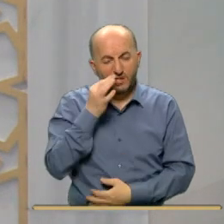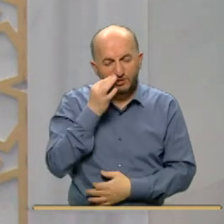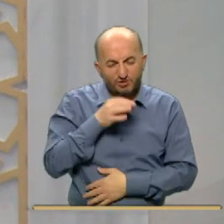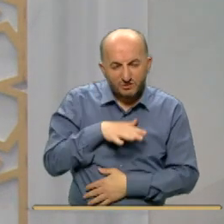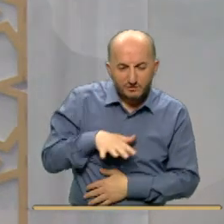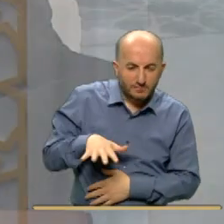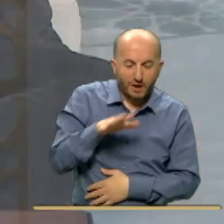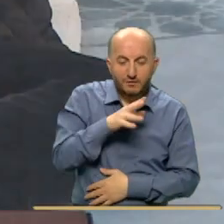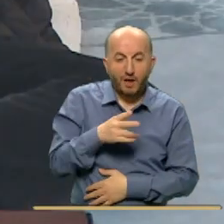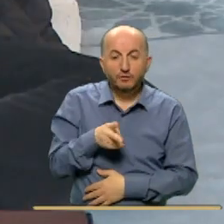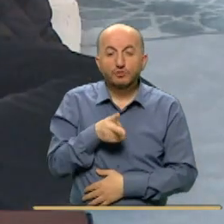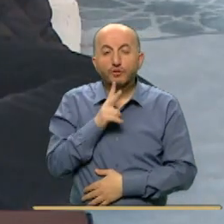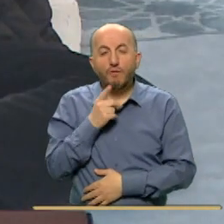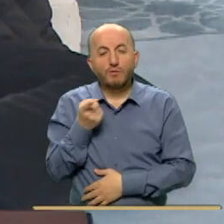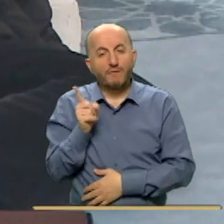İnsanlığa son kez